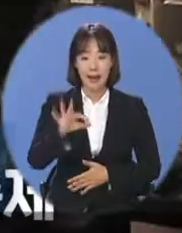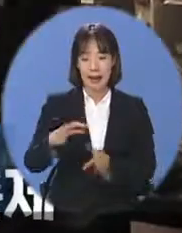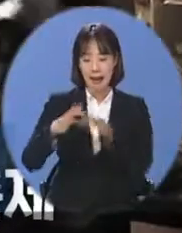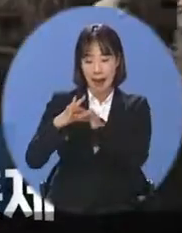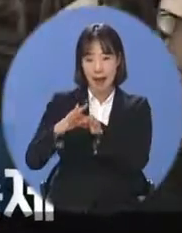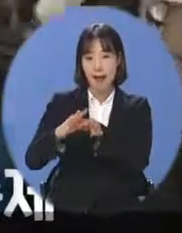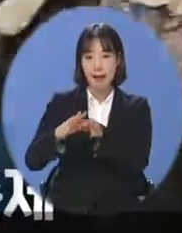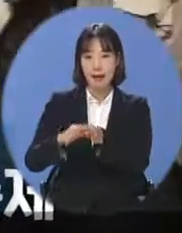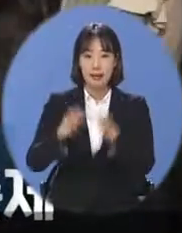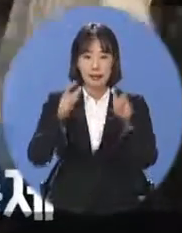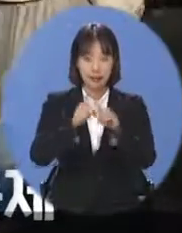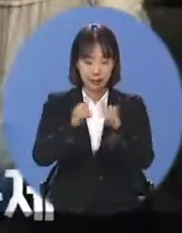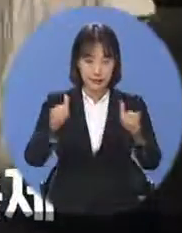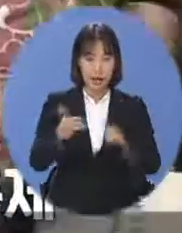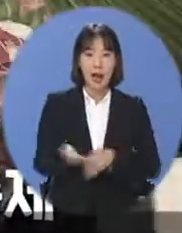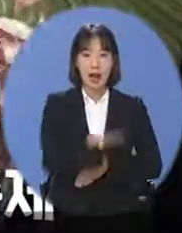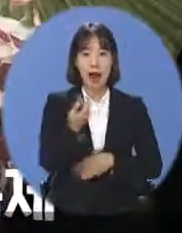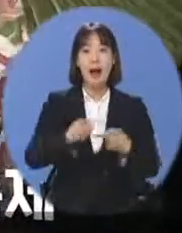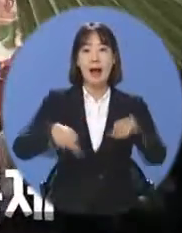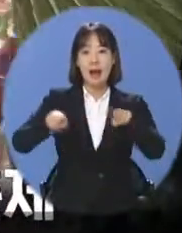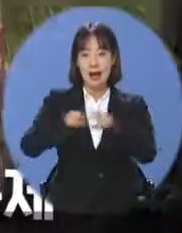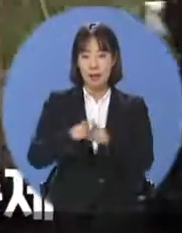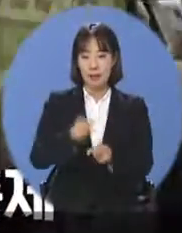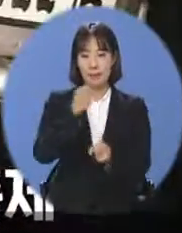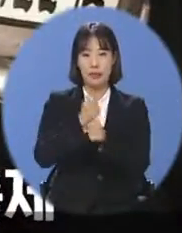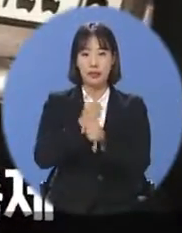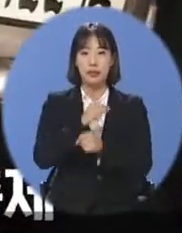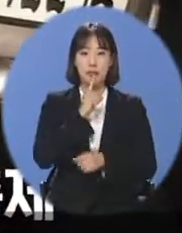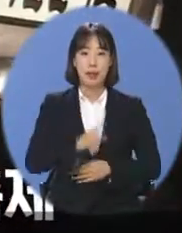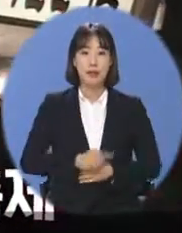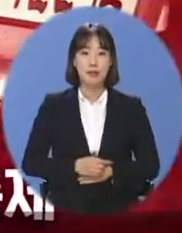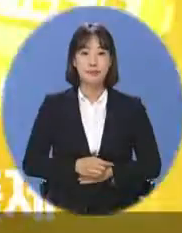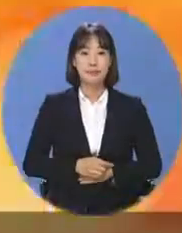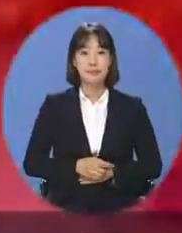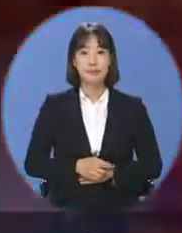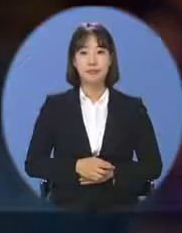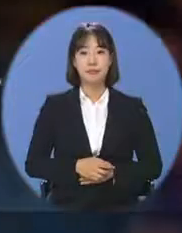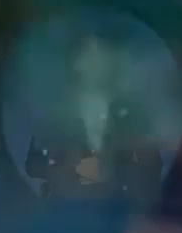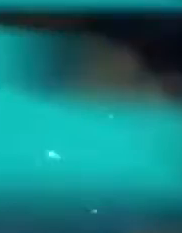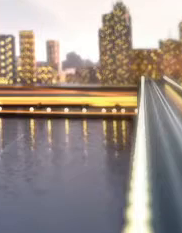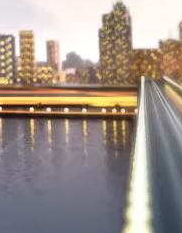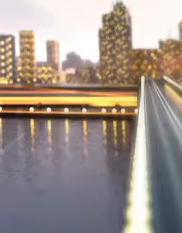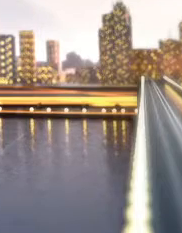연계한 지역 밀착형 콘텐츠를 기획, 제작한 것입니다. 목포였습니다.